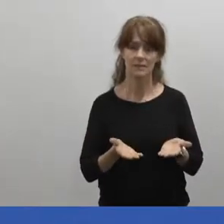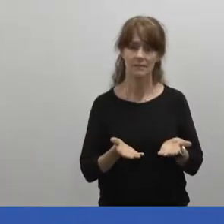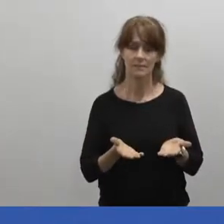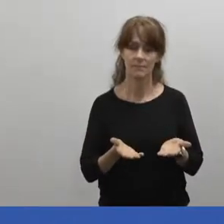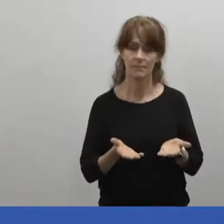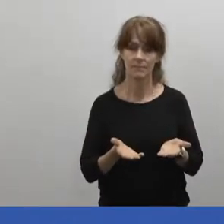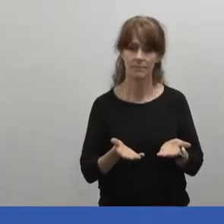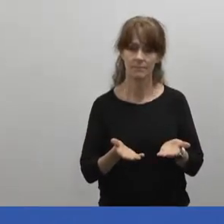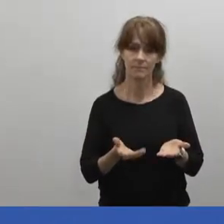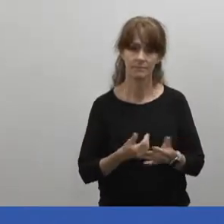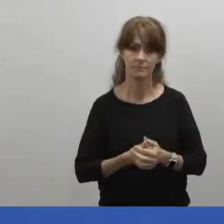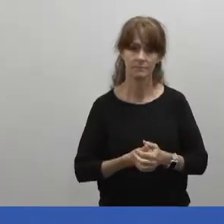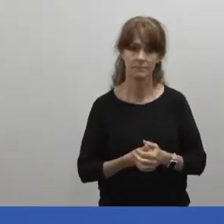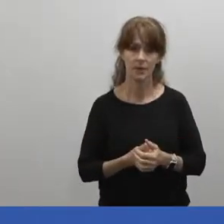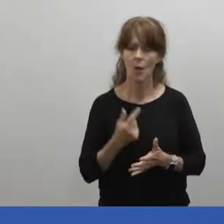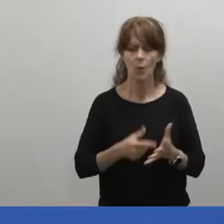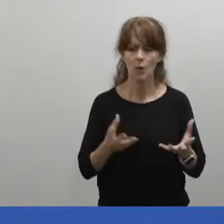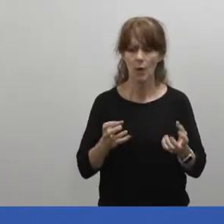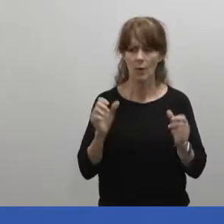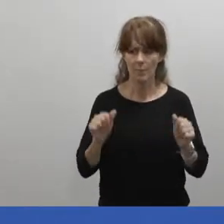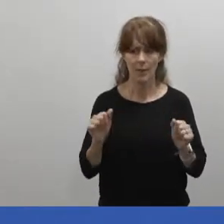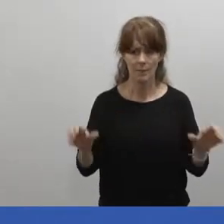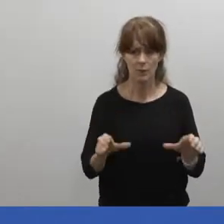bây giờ dương gì ông pi